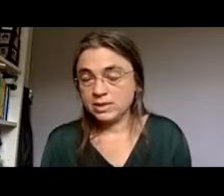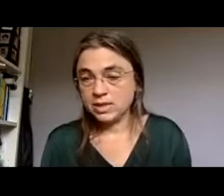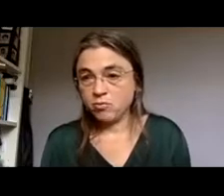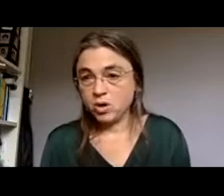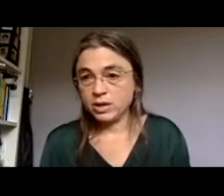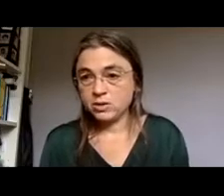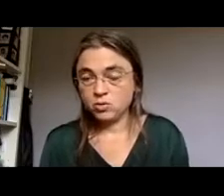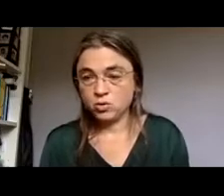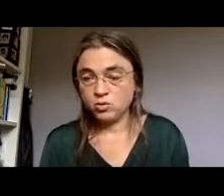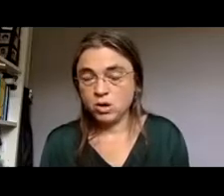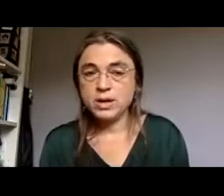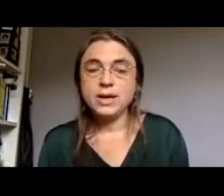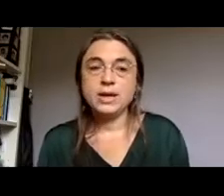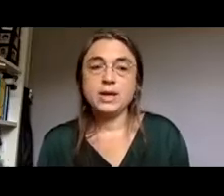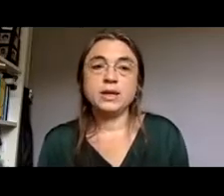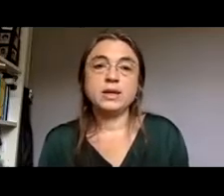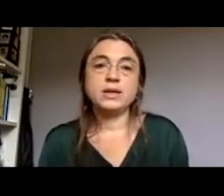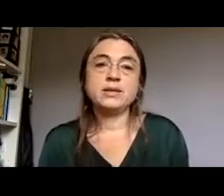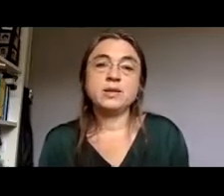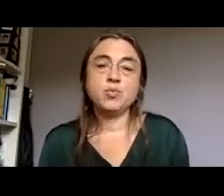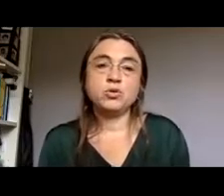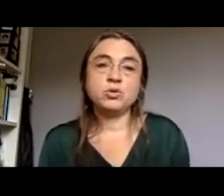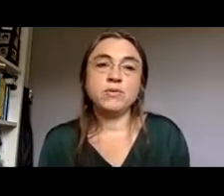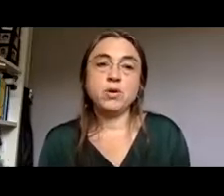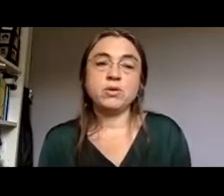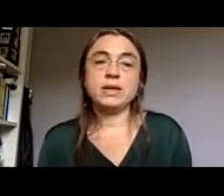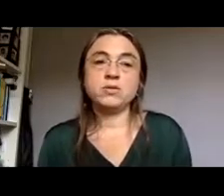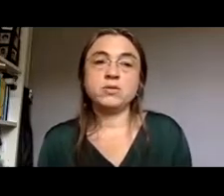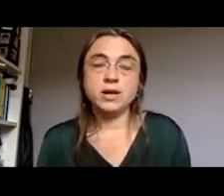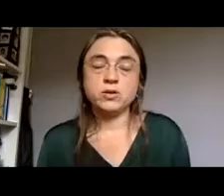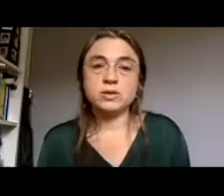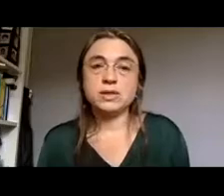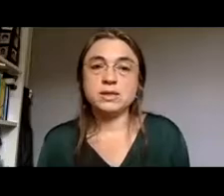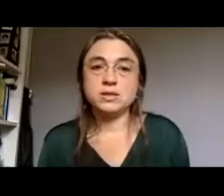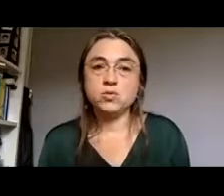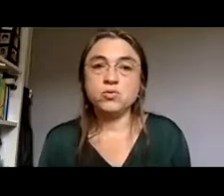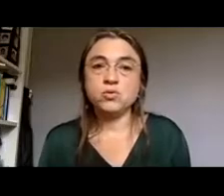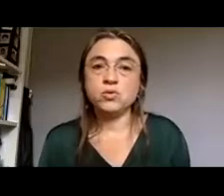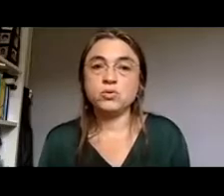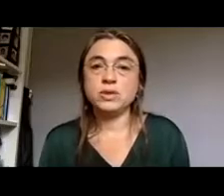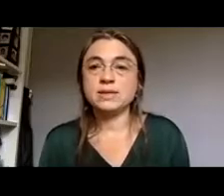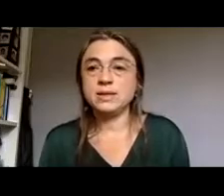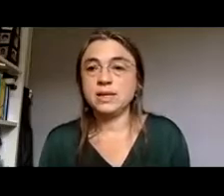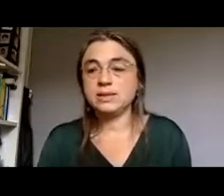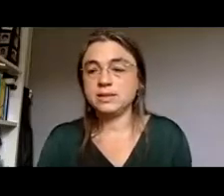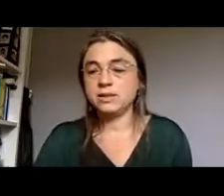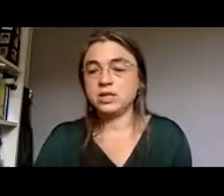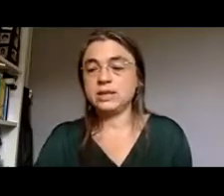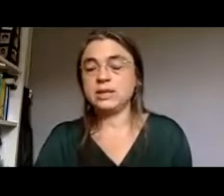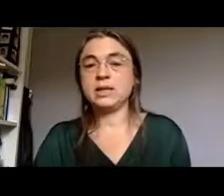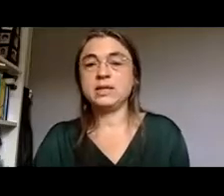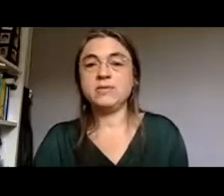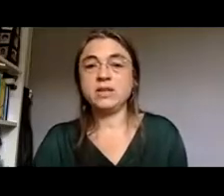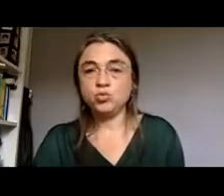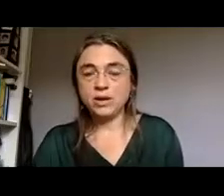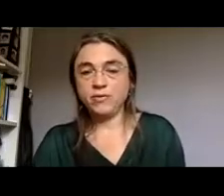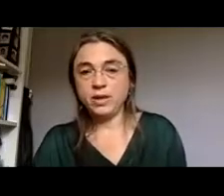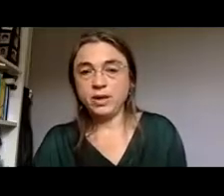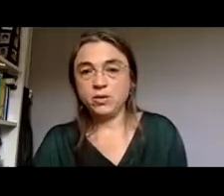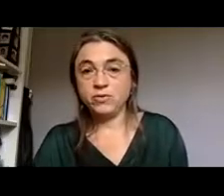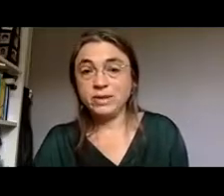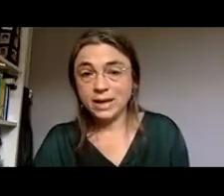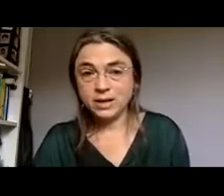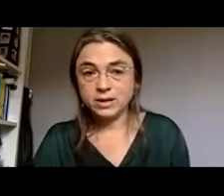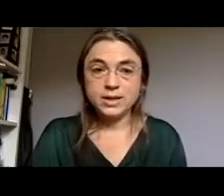humaines, savoir quels sont leurs droits. Et il est important d'avoir en tête, voilà, que ces questions d'accéder à des stratégies alternatives est tout à